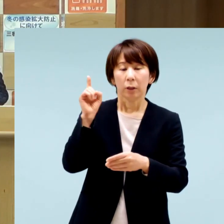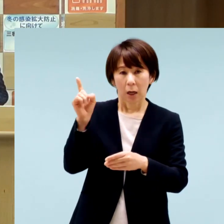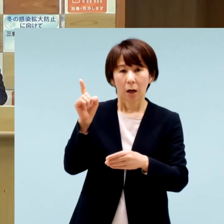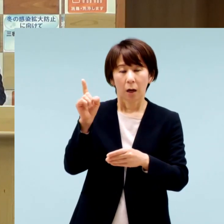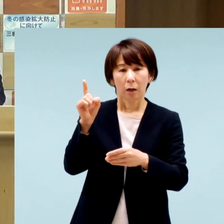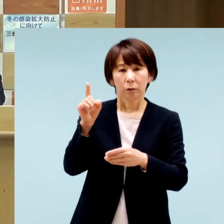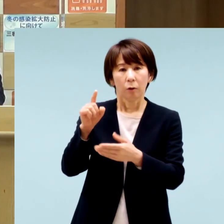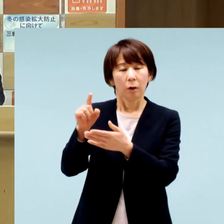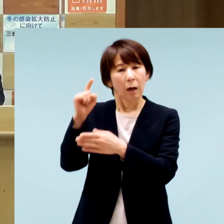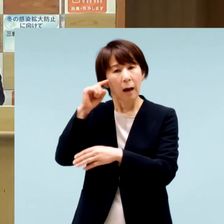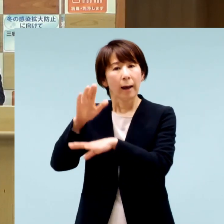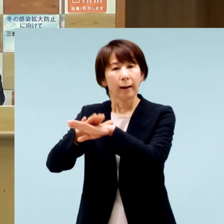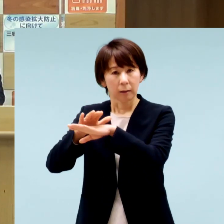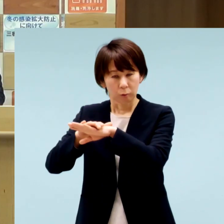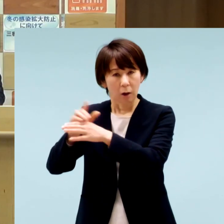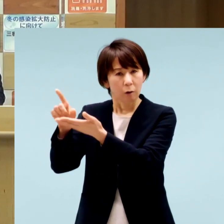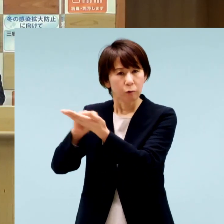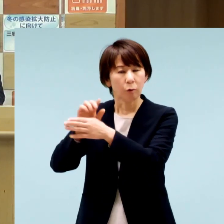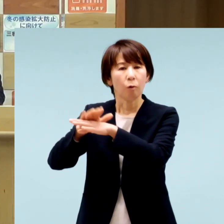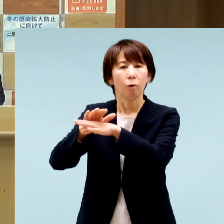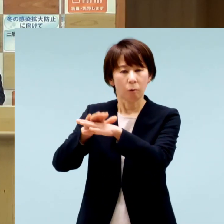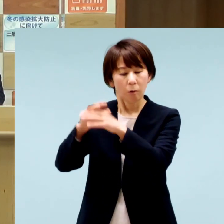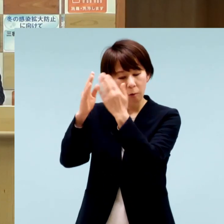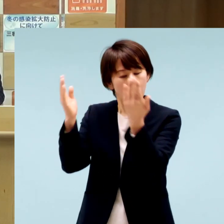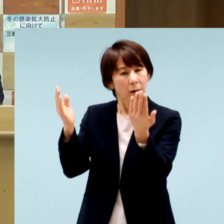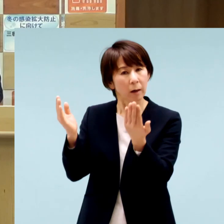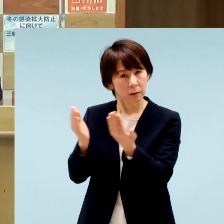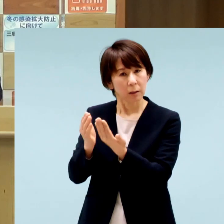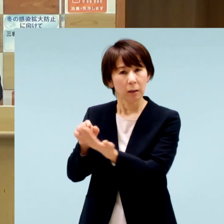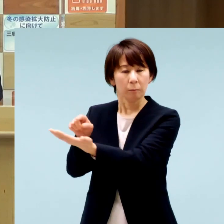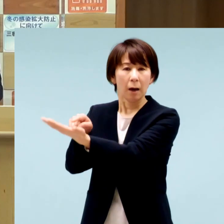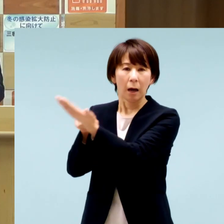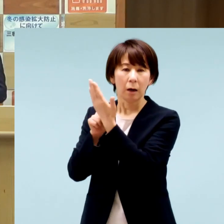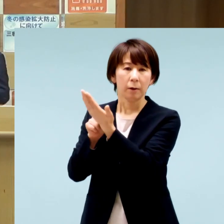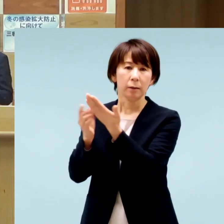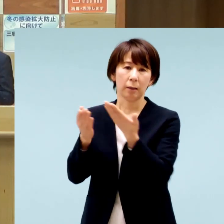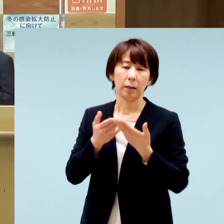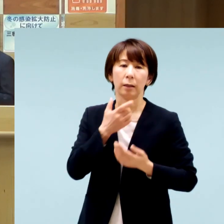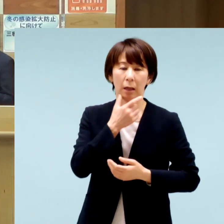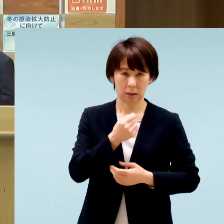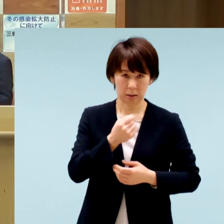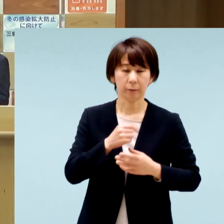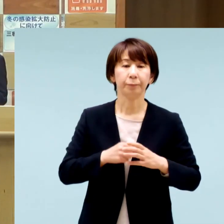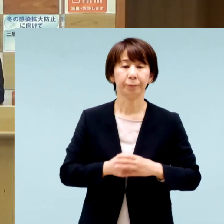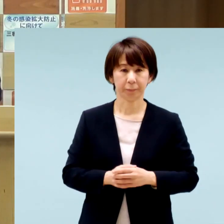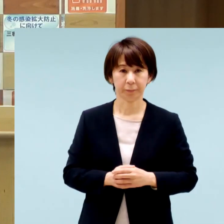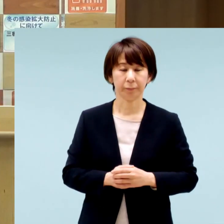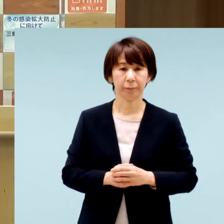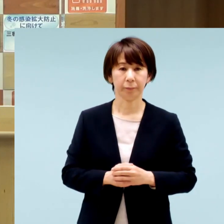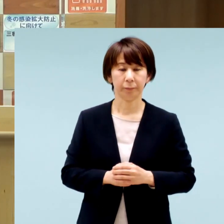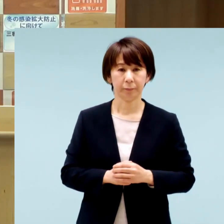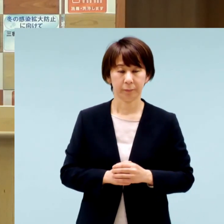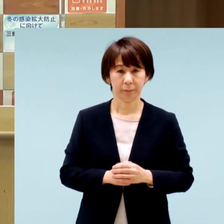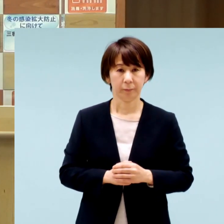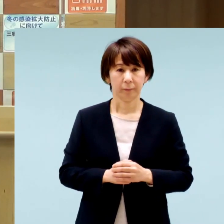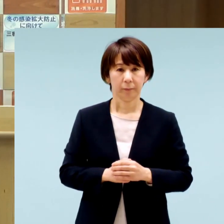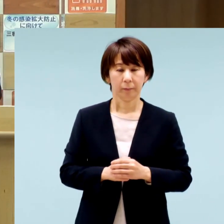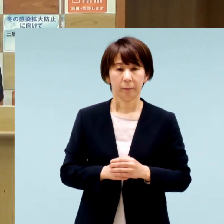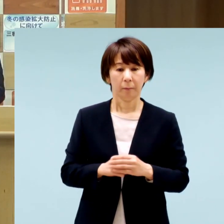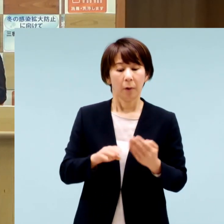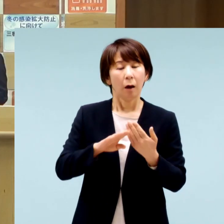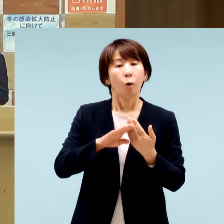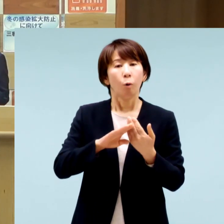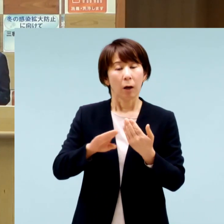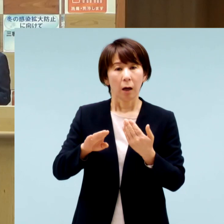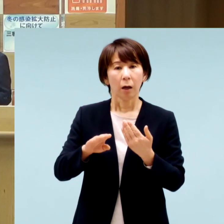もらった方がいいんではないかなと思ってますので、なので全国知事会、ほとんど同じような考えを、他の知